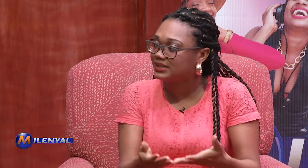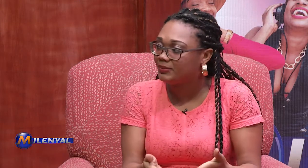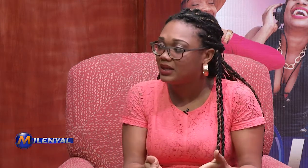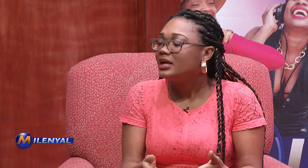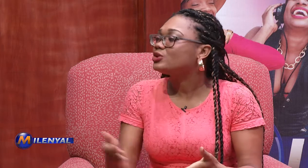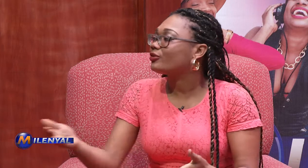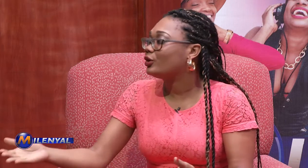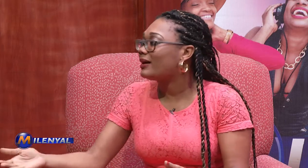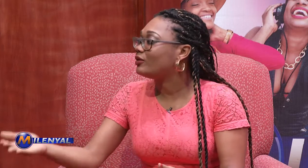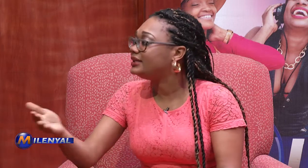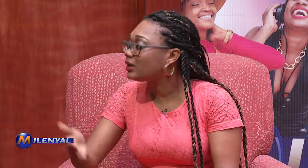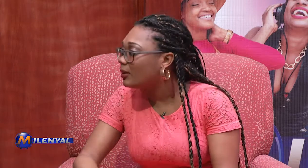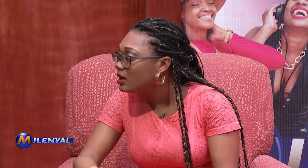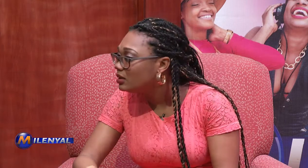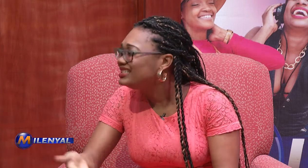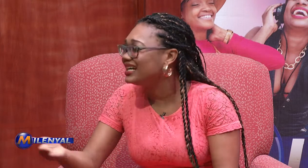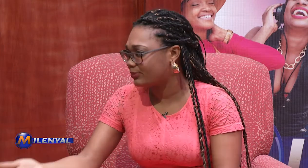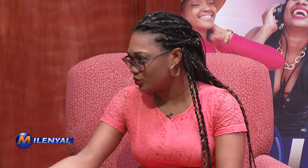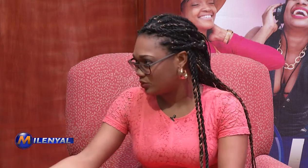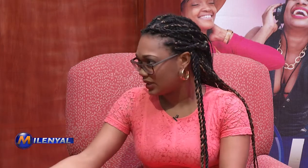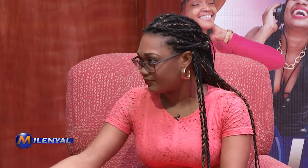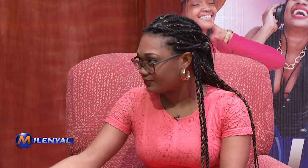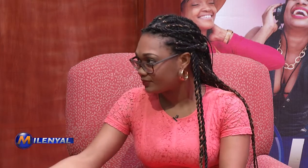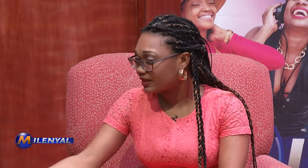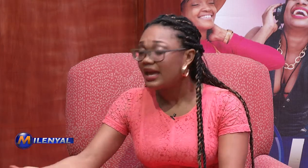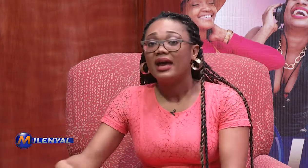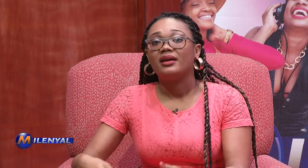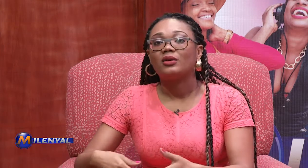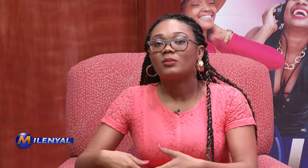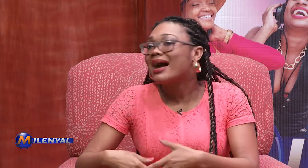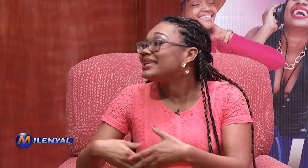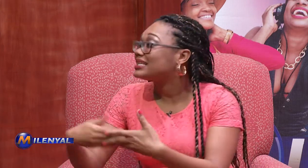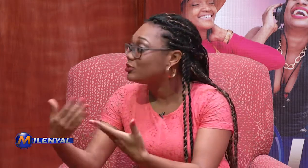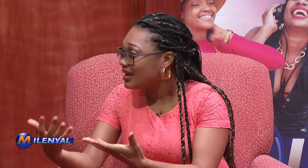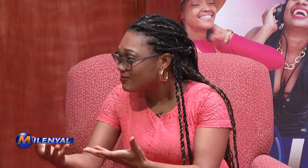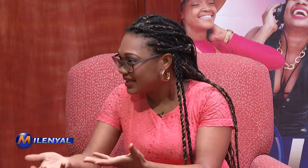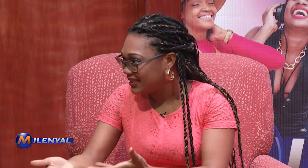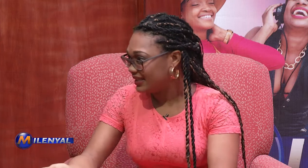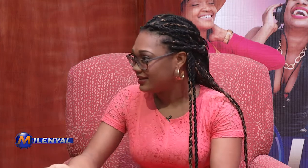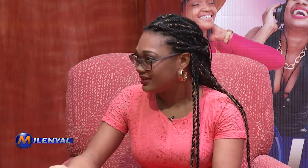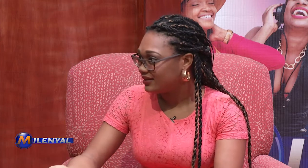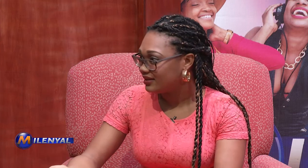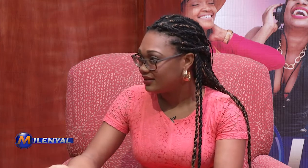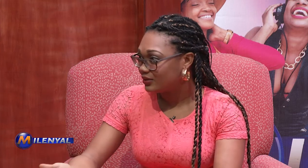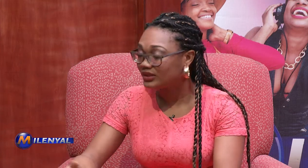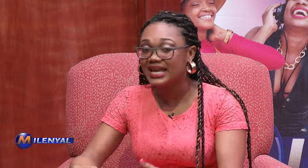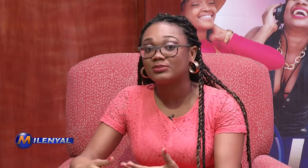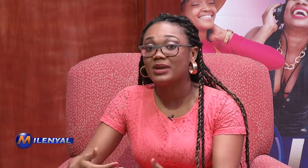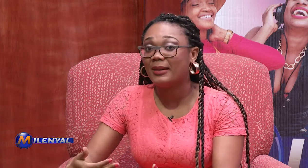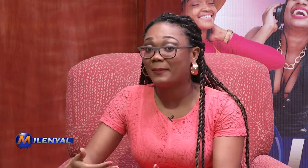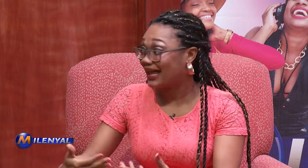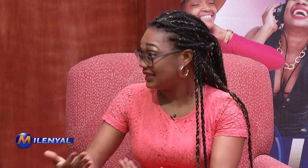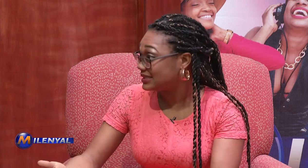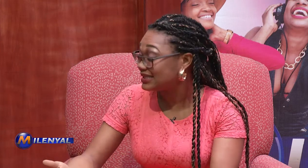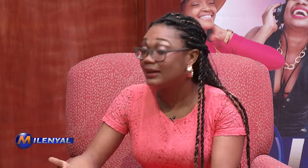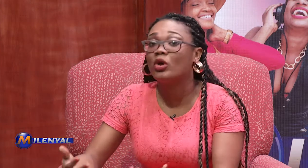nous participer sauf que yo pas voyer ni cob ni reste produire wow bah qui est-ce pour la le plaindre qui est-ce pour la